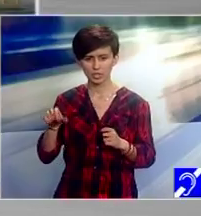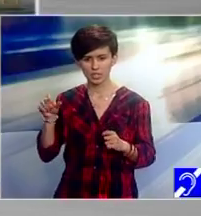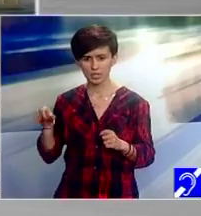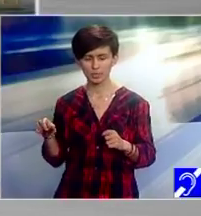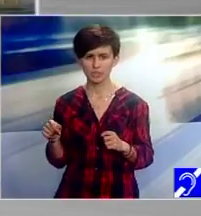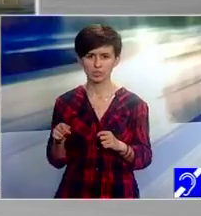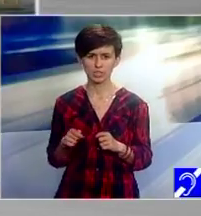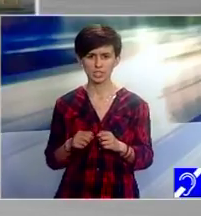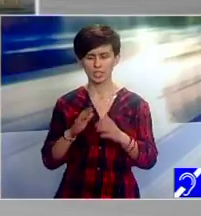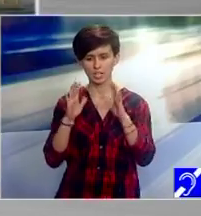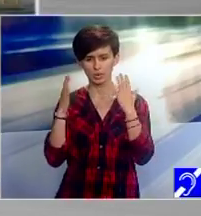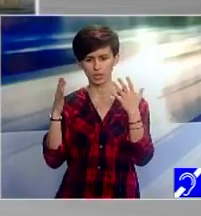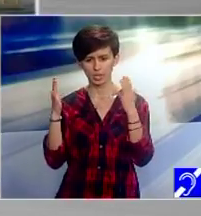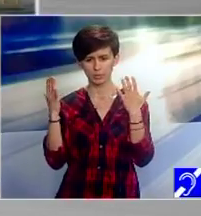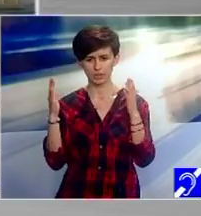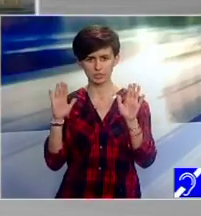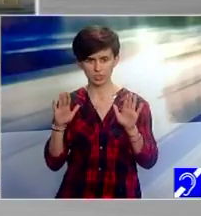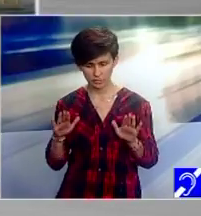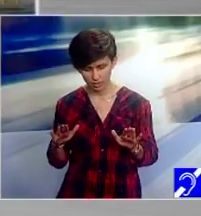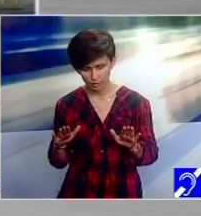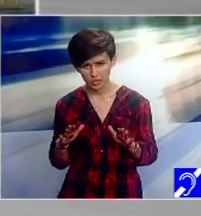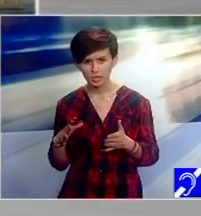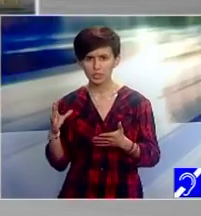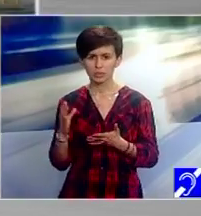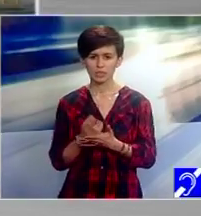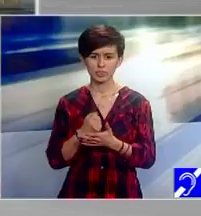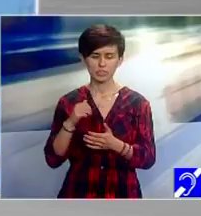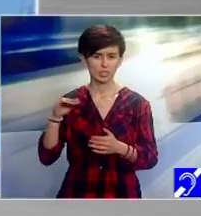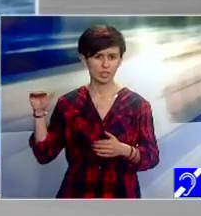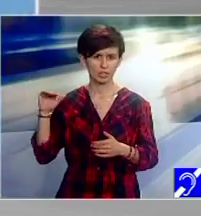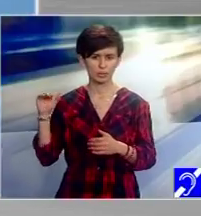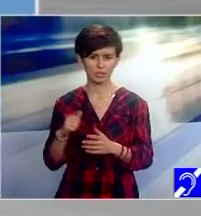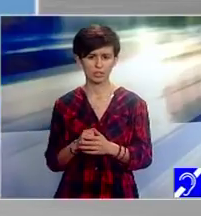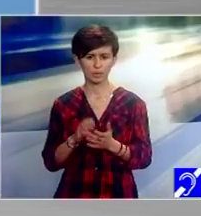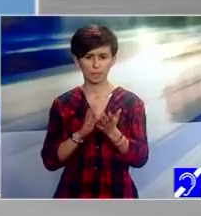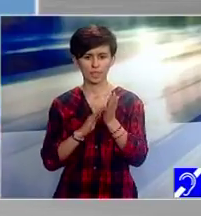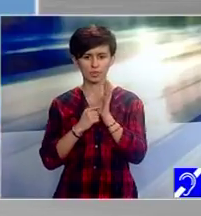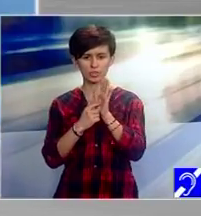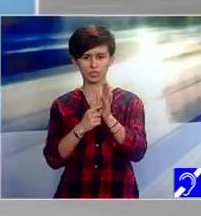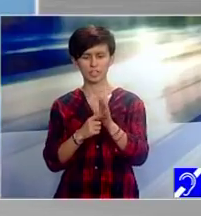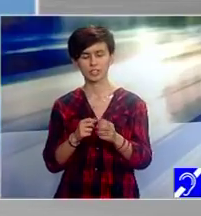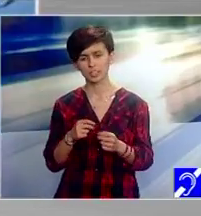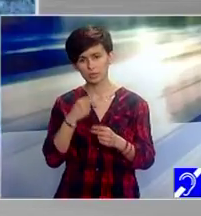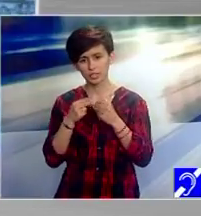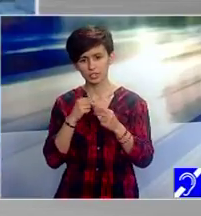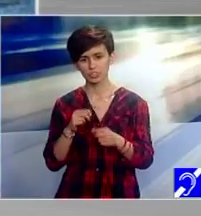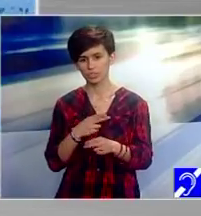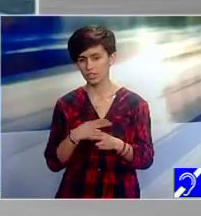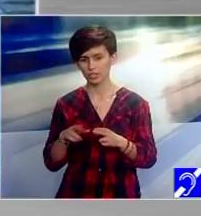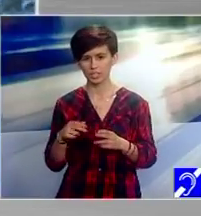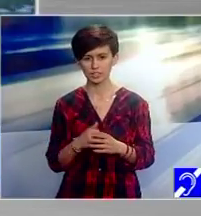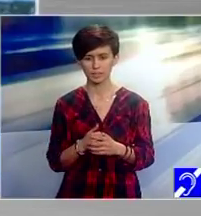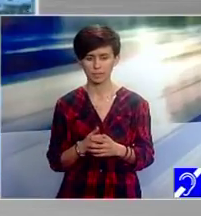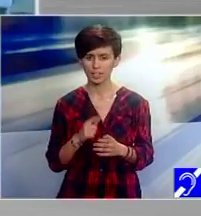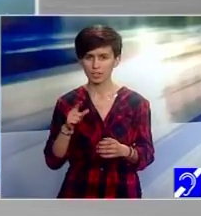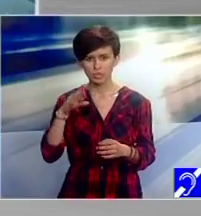au aplaudat victoria copiilor. O extraordinară dovadă de fair play. N-am să uit întrebarea pe care v-am adresat-o puțin mai devreme. Mă